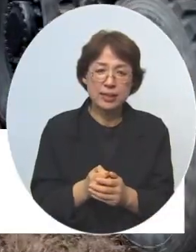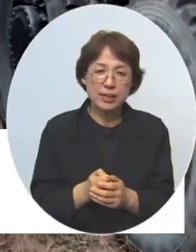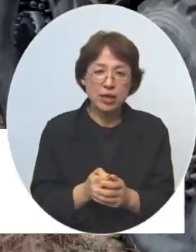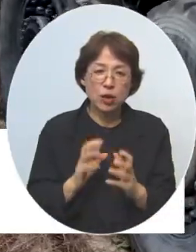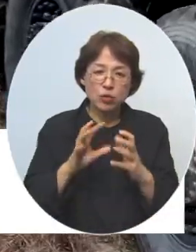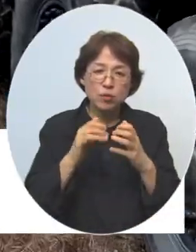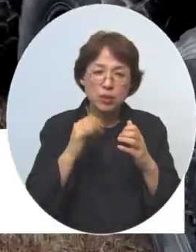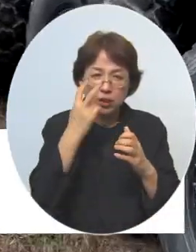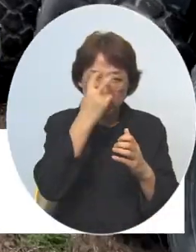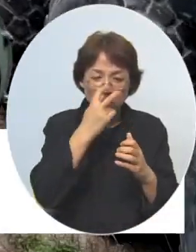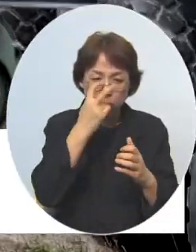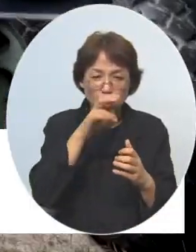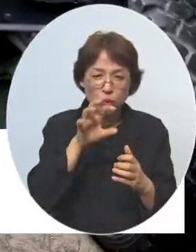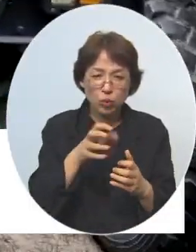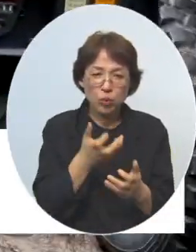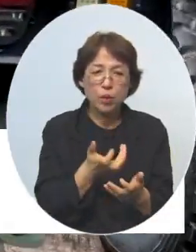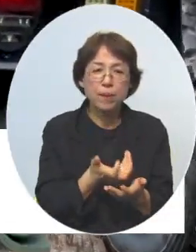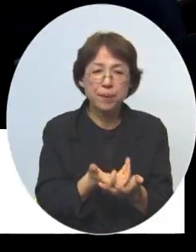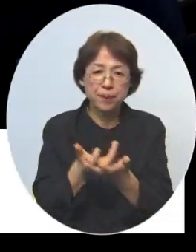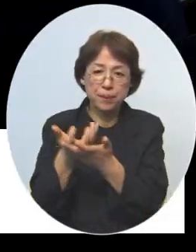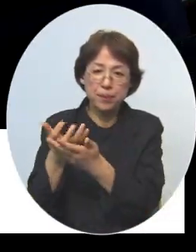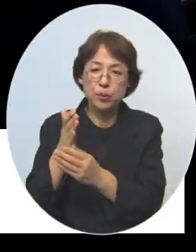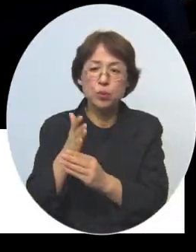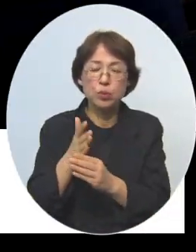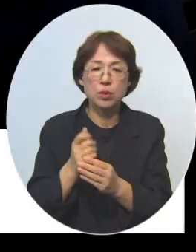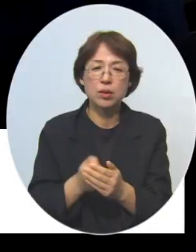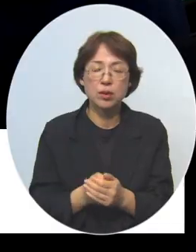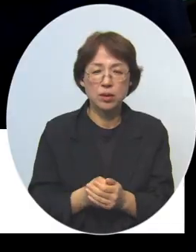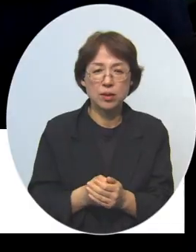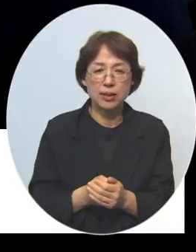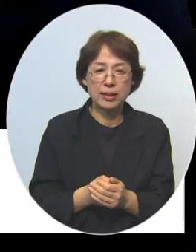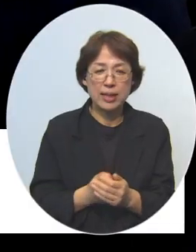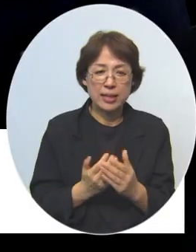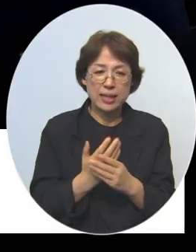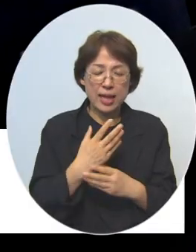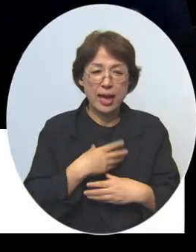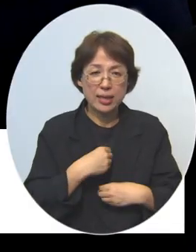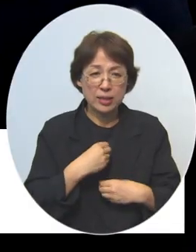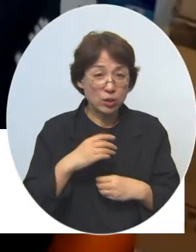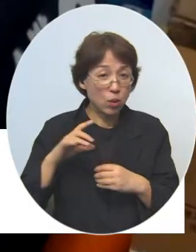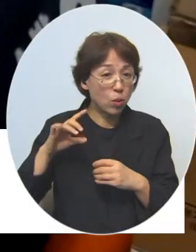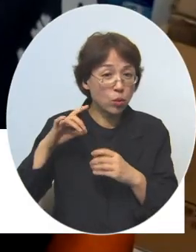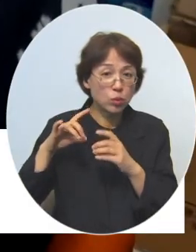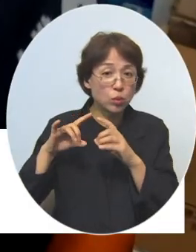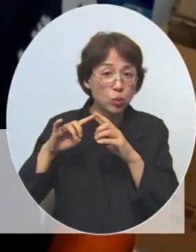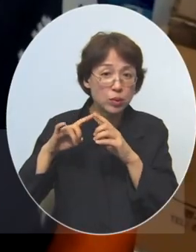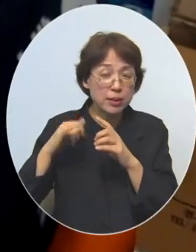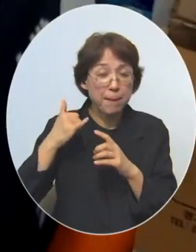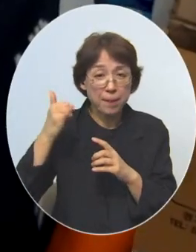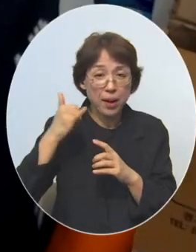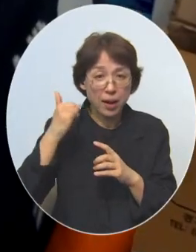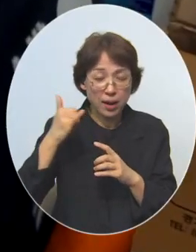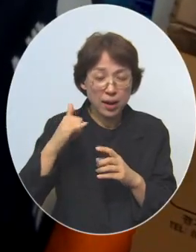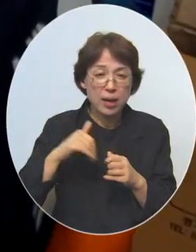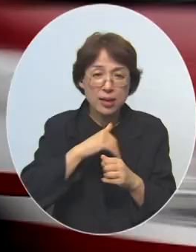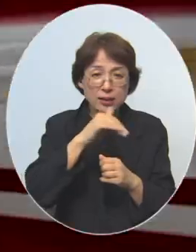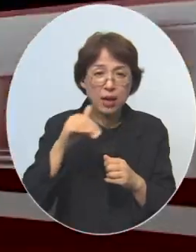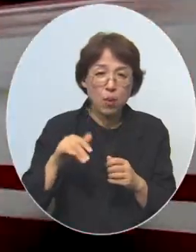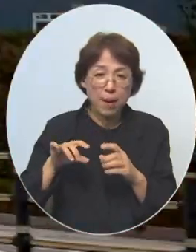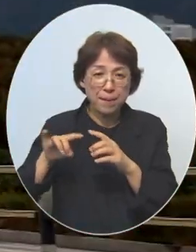주민들을 보호소로 대피시 군당국은 재난안전통신망을 이용해 현장 상황을 실시간으로